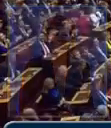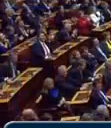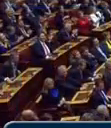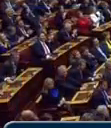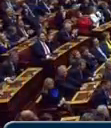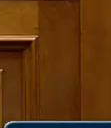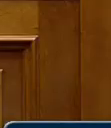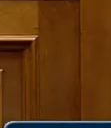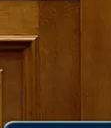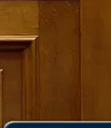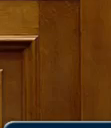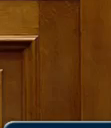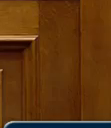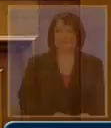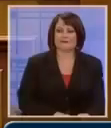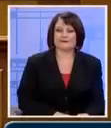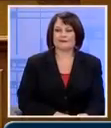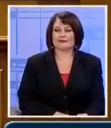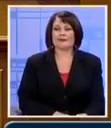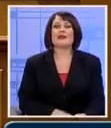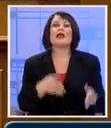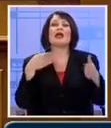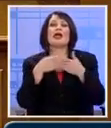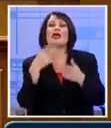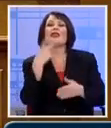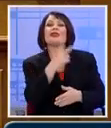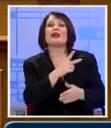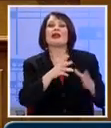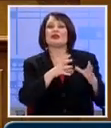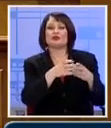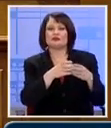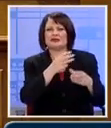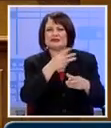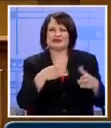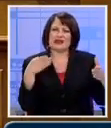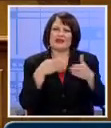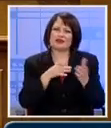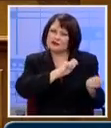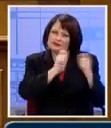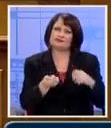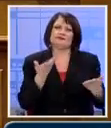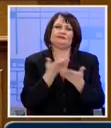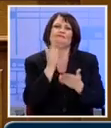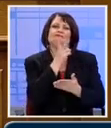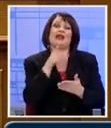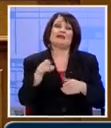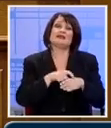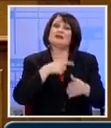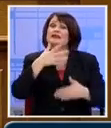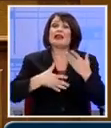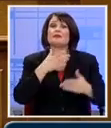Τα δικά του τα διέξοδα μετέτρεψε σε πρόταση μομφής. Και την ταλαιπωρείτε τη Βουλή, κύριε Τσίπρα.